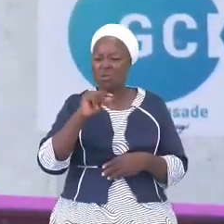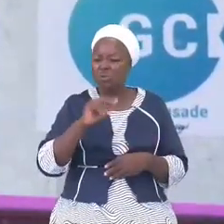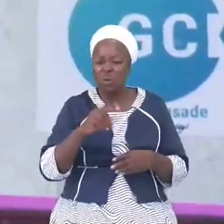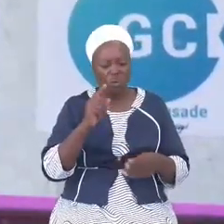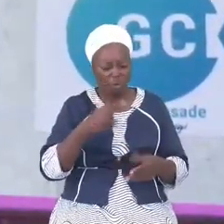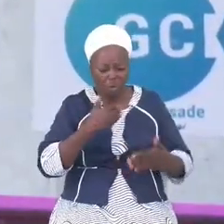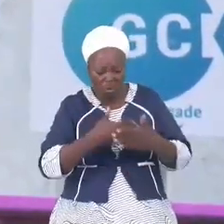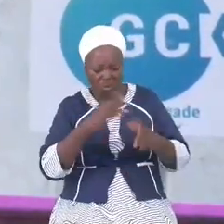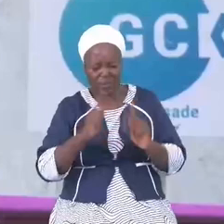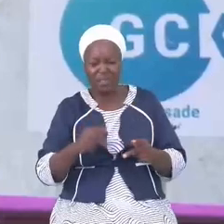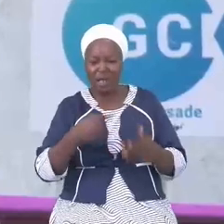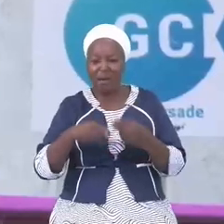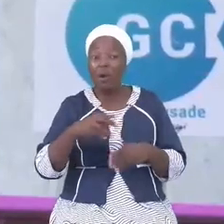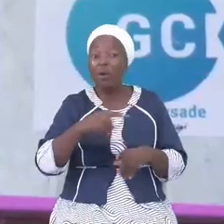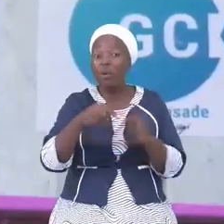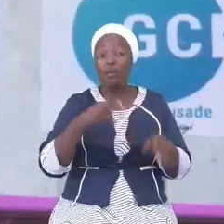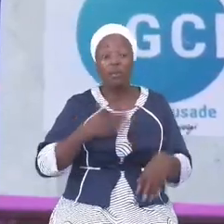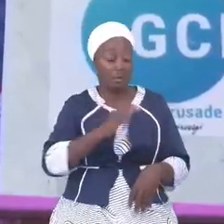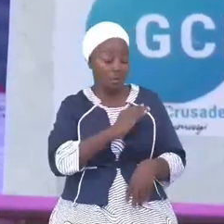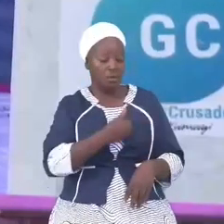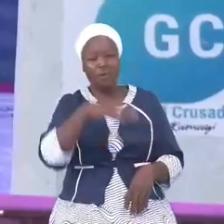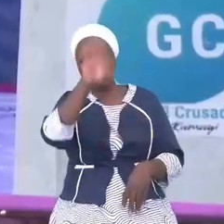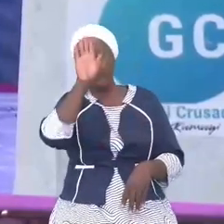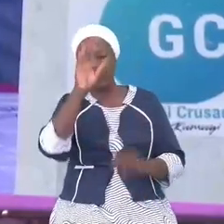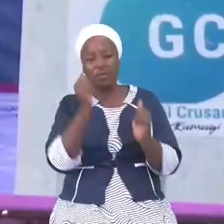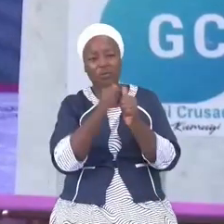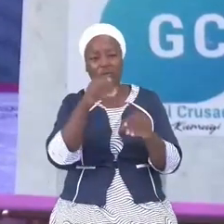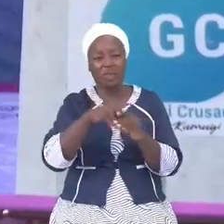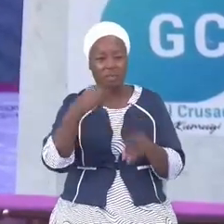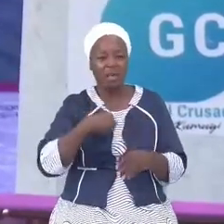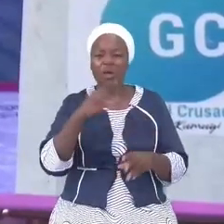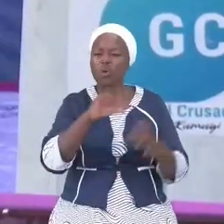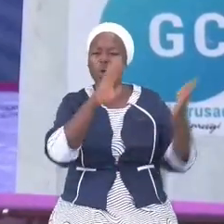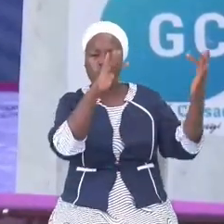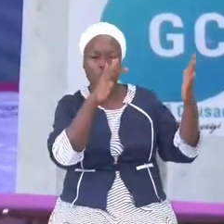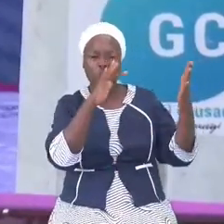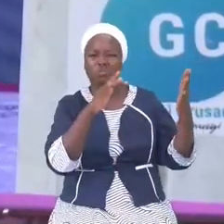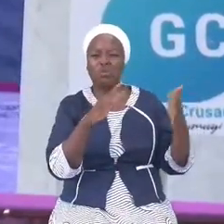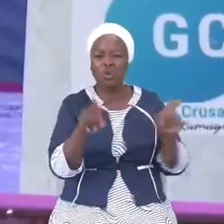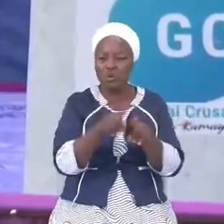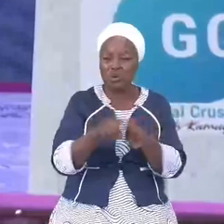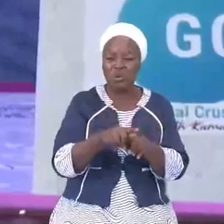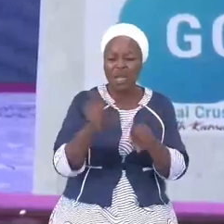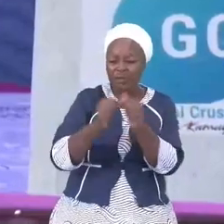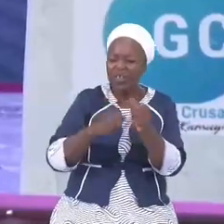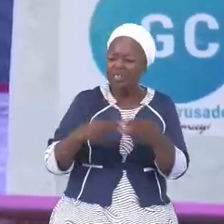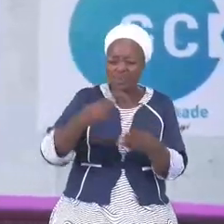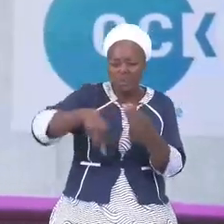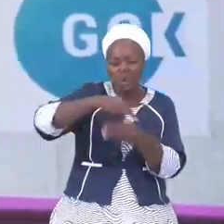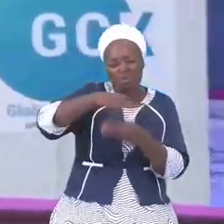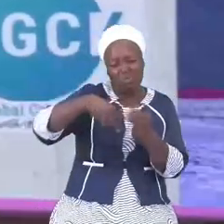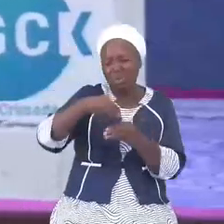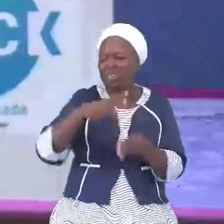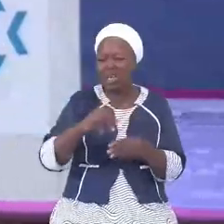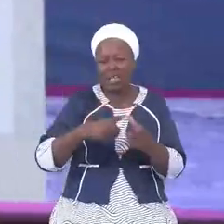mon âme, il n'y avait pas d'espoir, tout était à la renverse. Et quand je